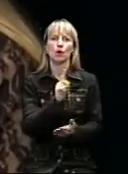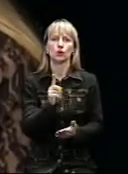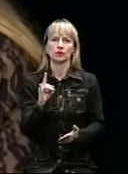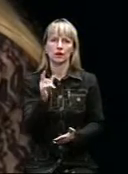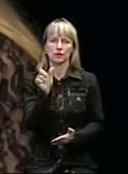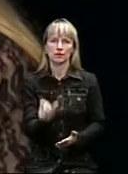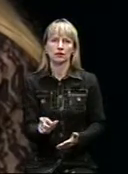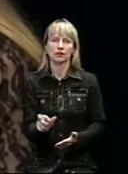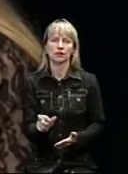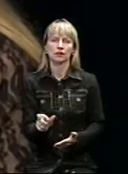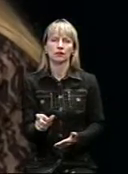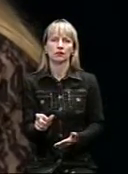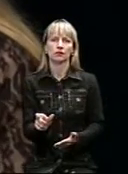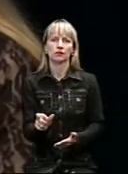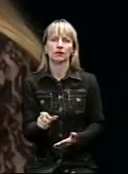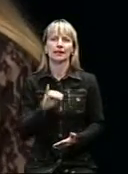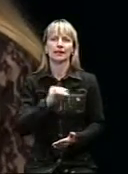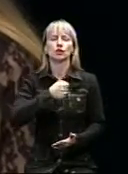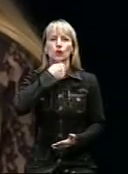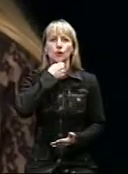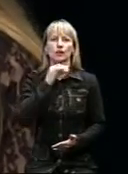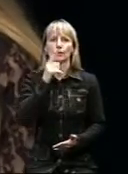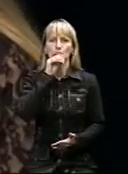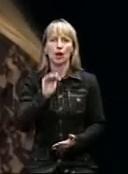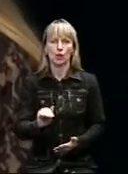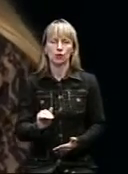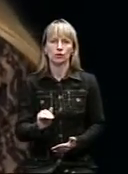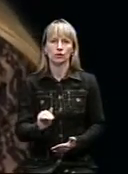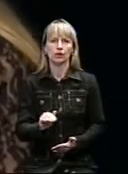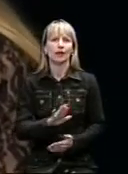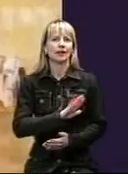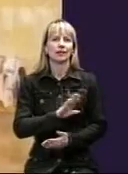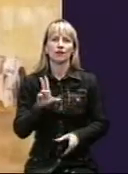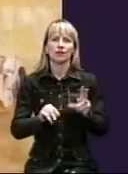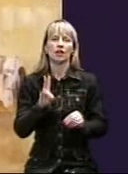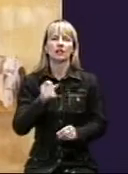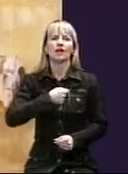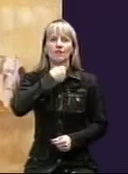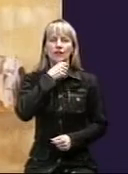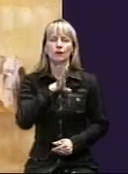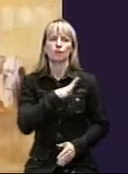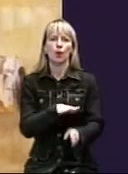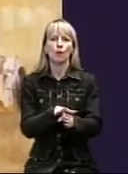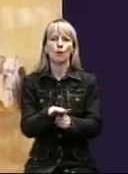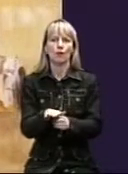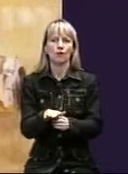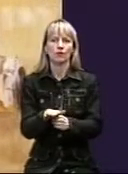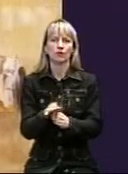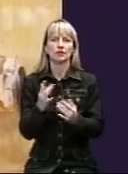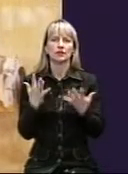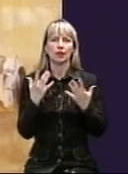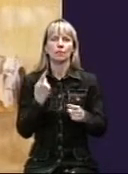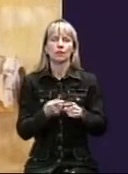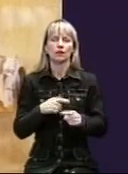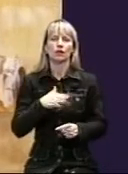дитини і дорослою, і малою, не зважаючи на вік, була повна сім'я. І тому я